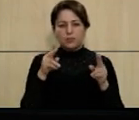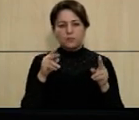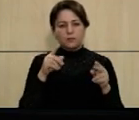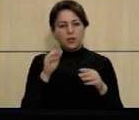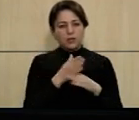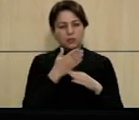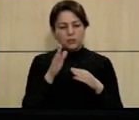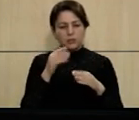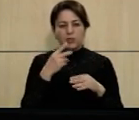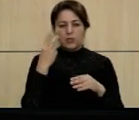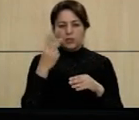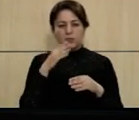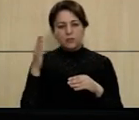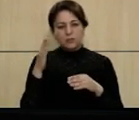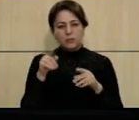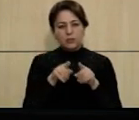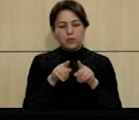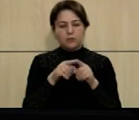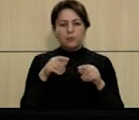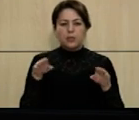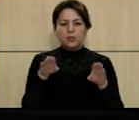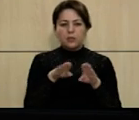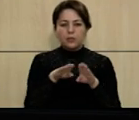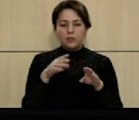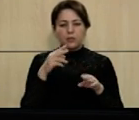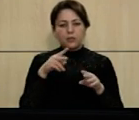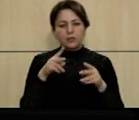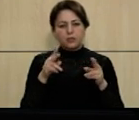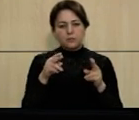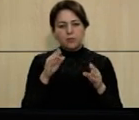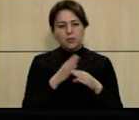ikkinchi tomonidan ham teng kesmalar ajratadi. Ana endi buni siz